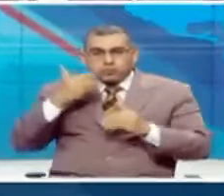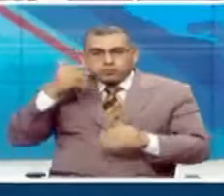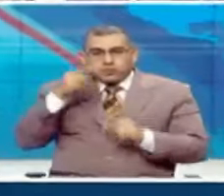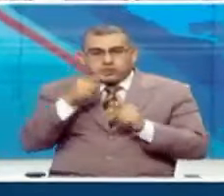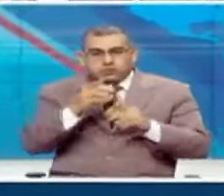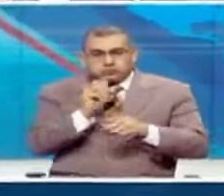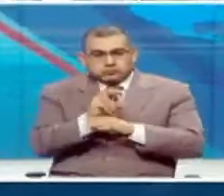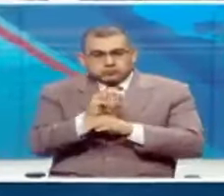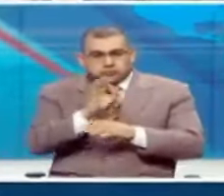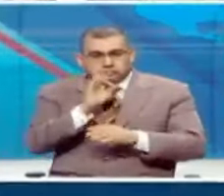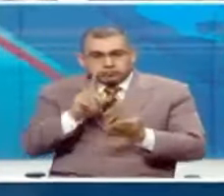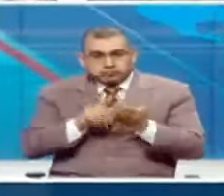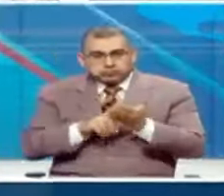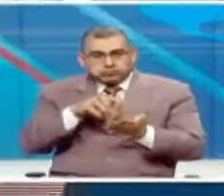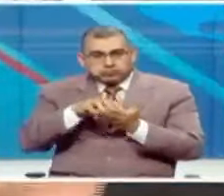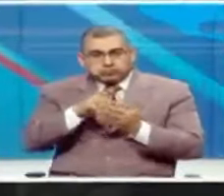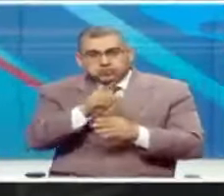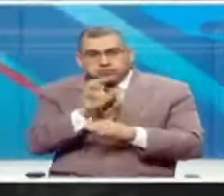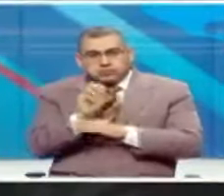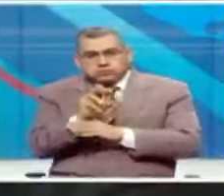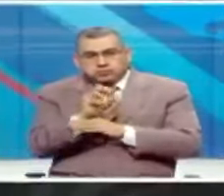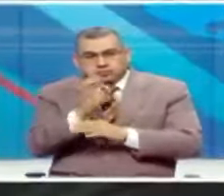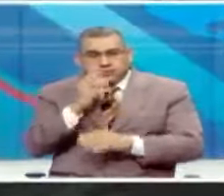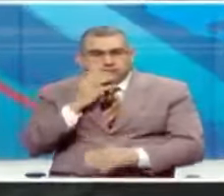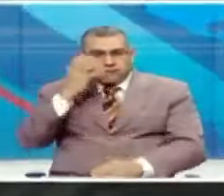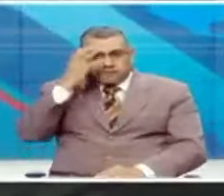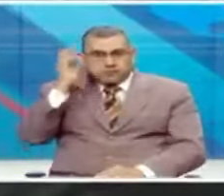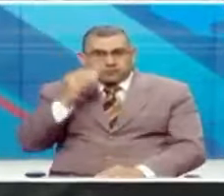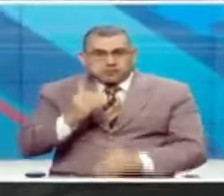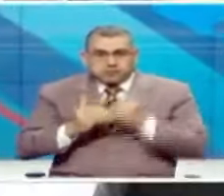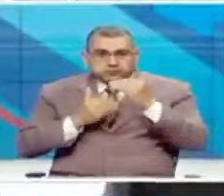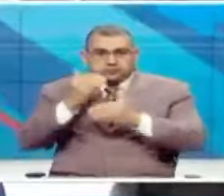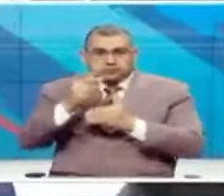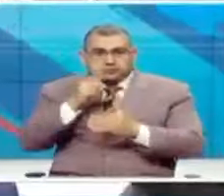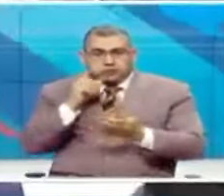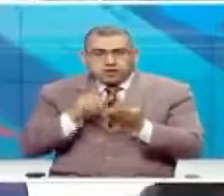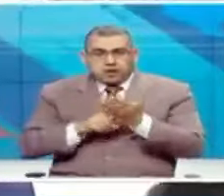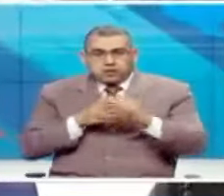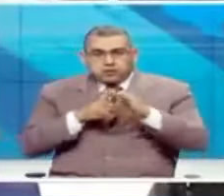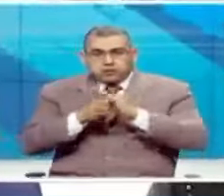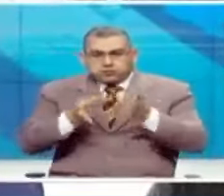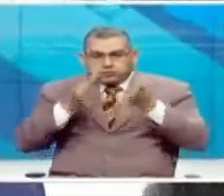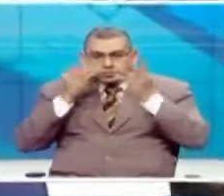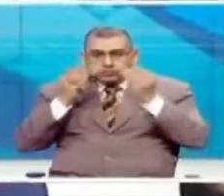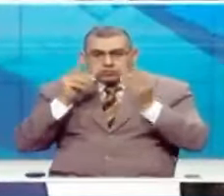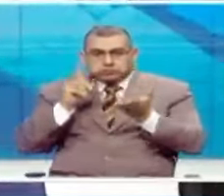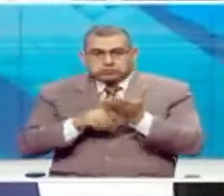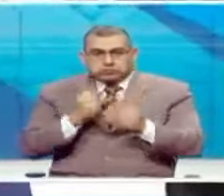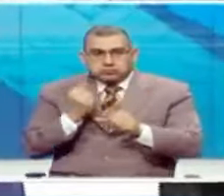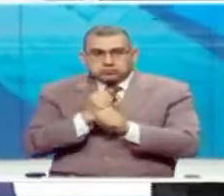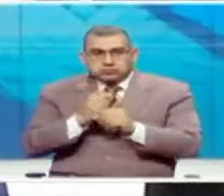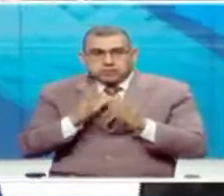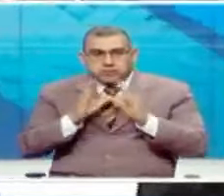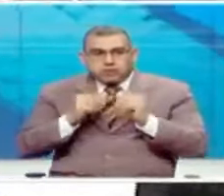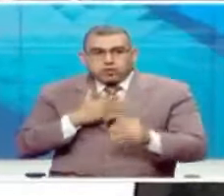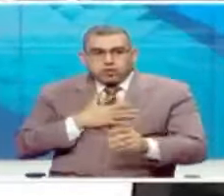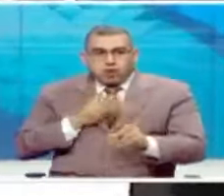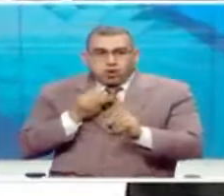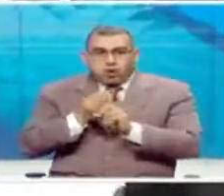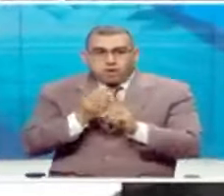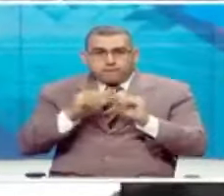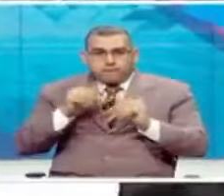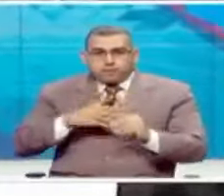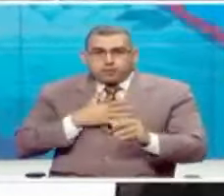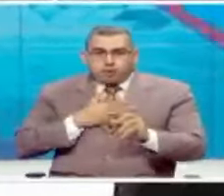تعالى، ده الدولة بتستثمر فيهم. لازم نزرع جواهم، نغرس جواهم انتمائنا لبلدنا، حبنا لبلدنا،